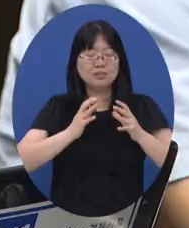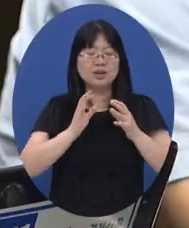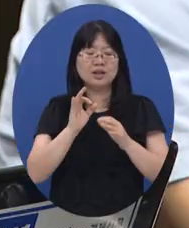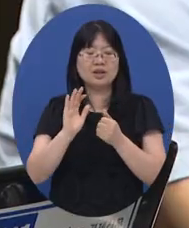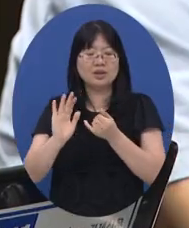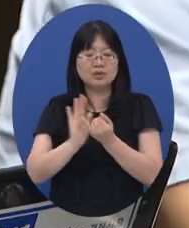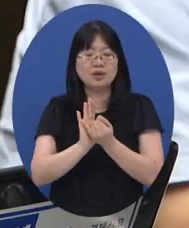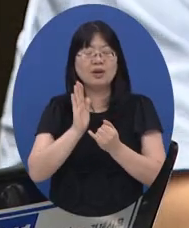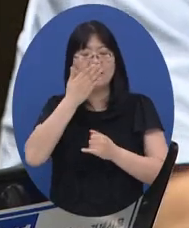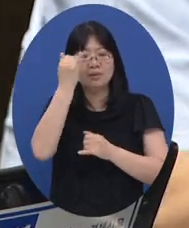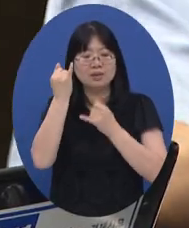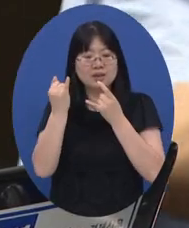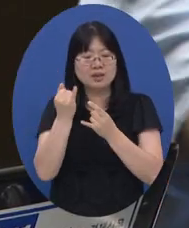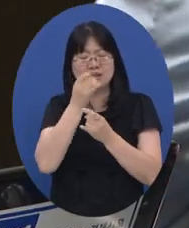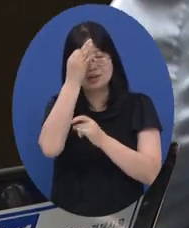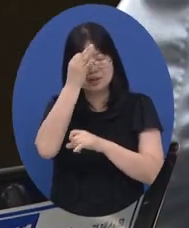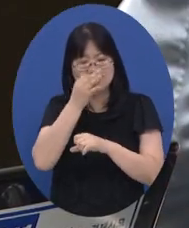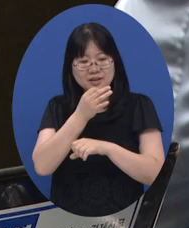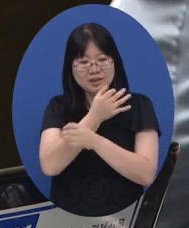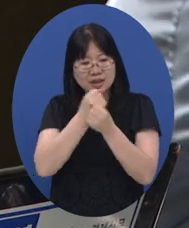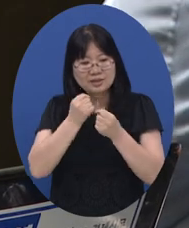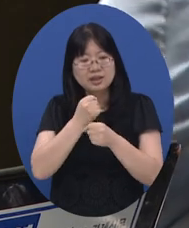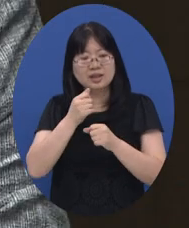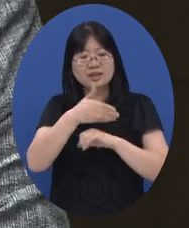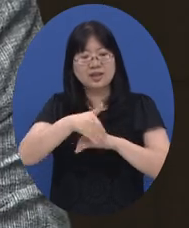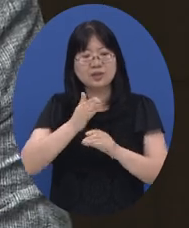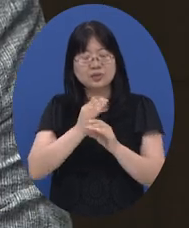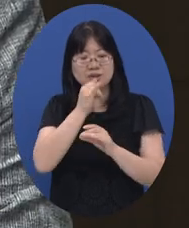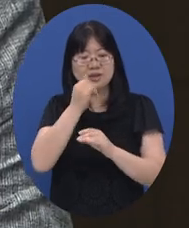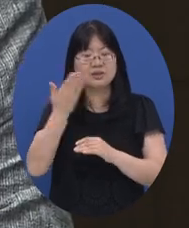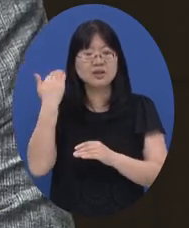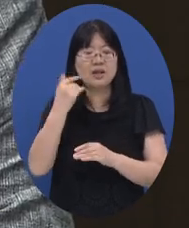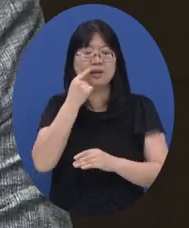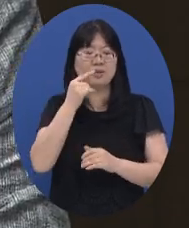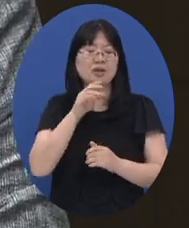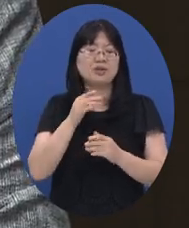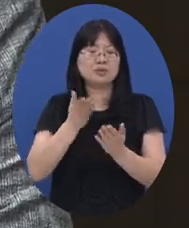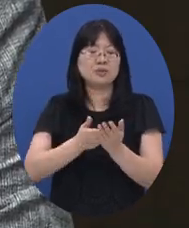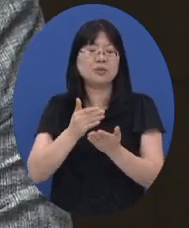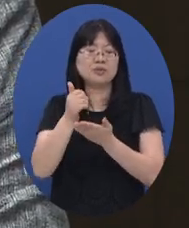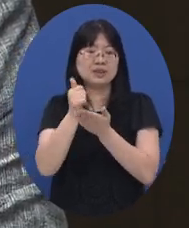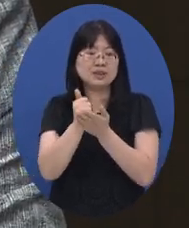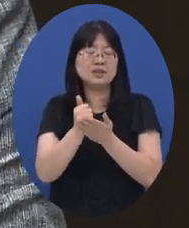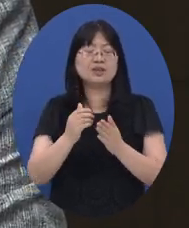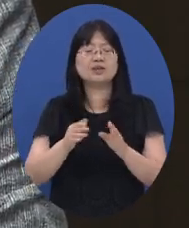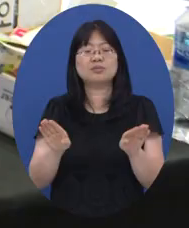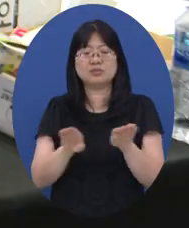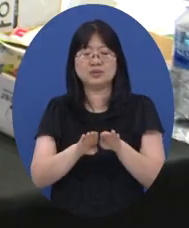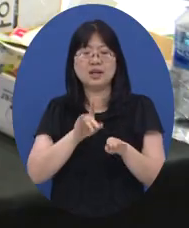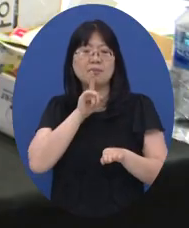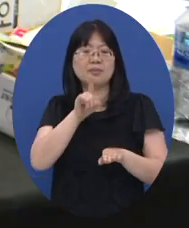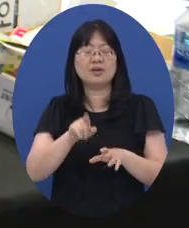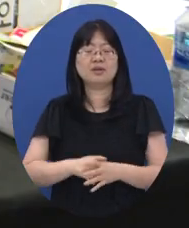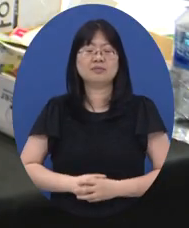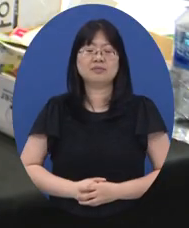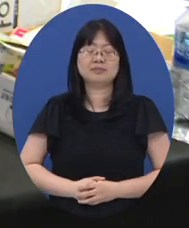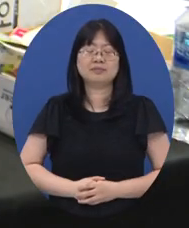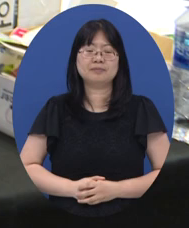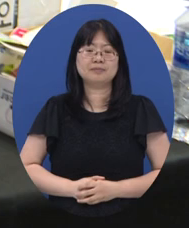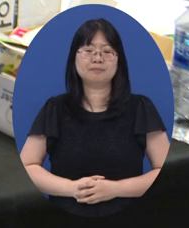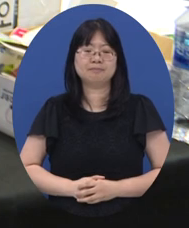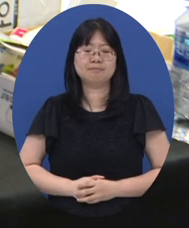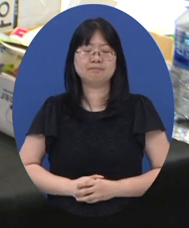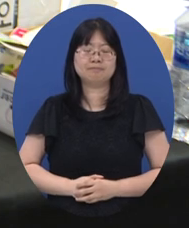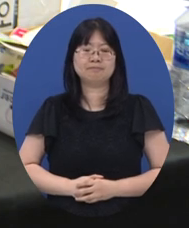할머니들에게 사줄 예정이었던 카투 아마 유키오 전 일본 총리 렌 불참할 것으로 알려졌습니다 혀 기술 tv